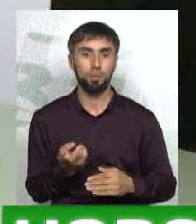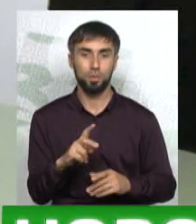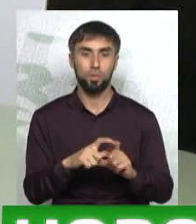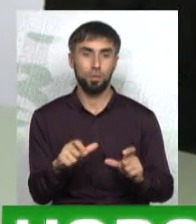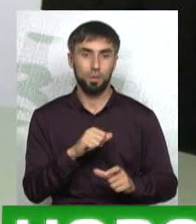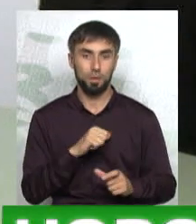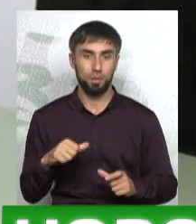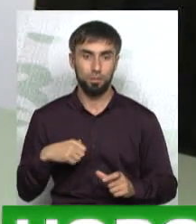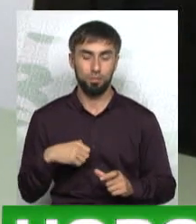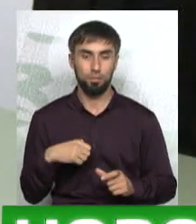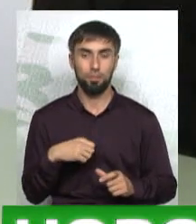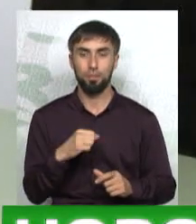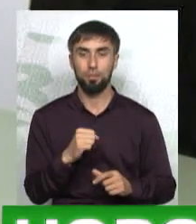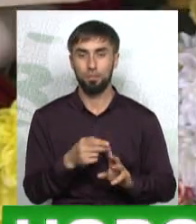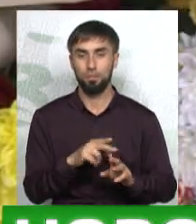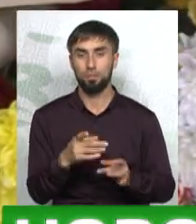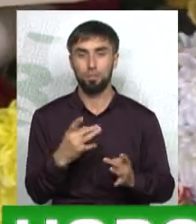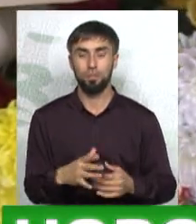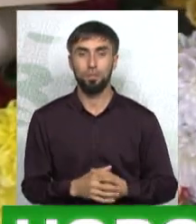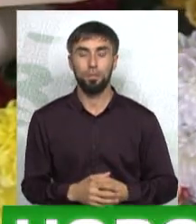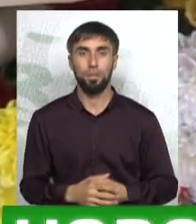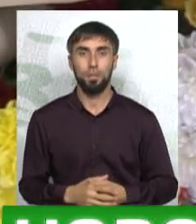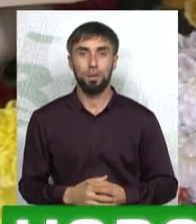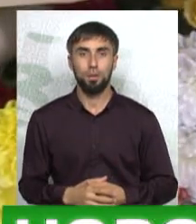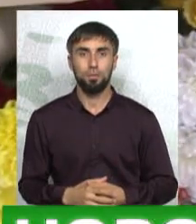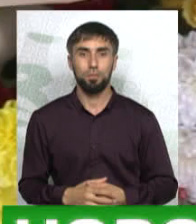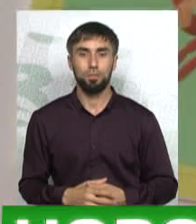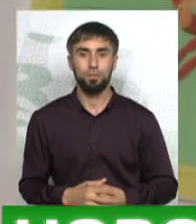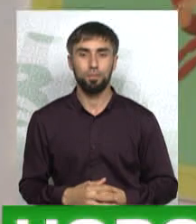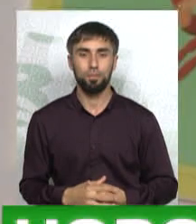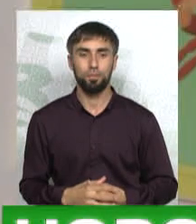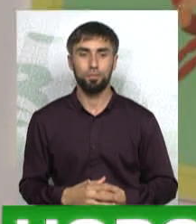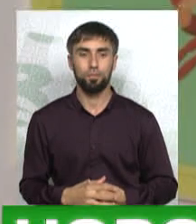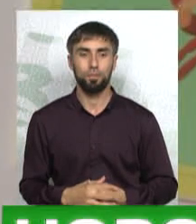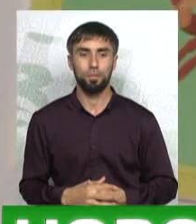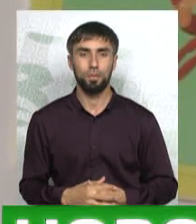школу лично. Алгоритм предельно прост. Тамара Хашагульгова, Мухаммад Белакеев, Новости 24.